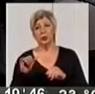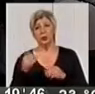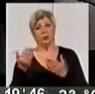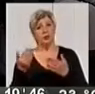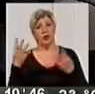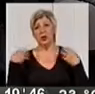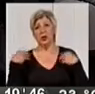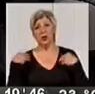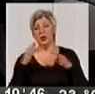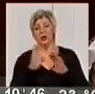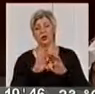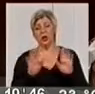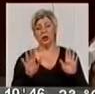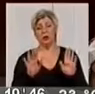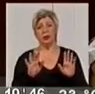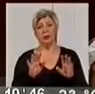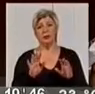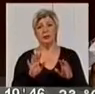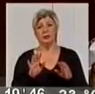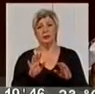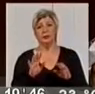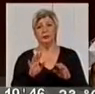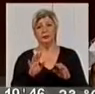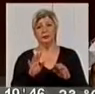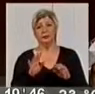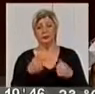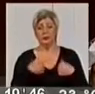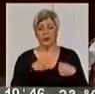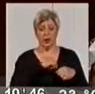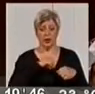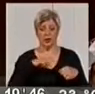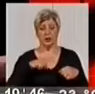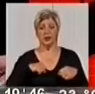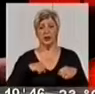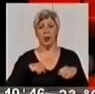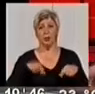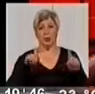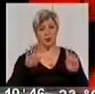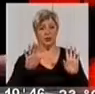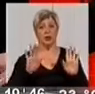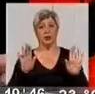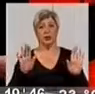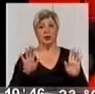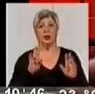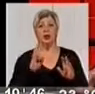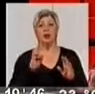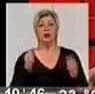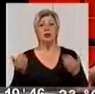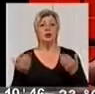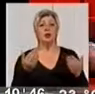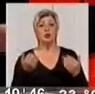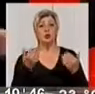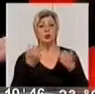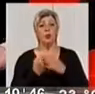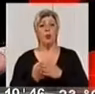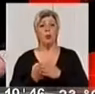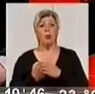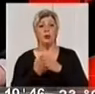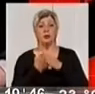вже, так? Безумовно, так. Да. Вони самостійні. На чому тоді базується ваша комунікація? Чи